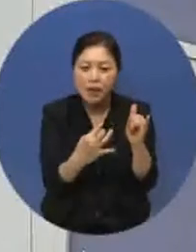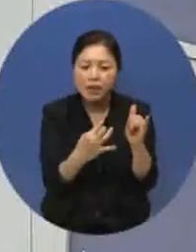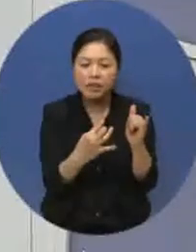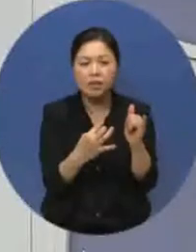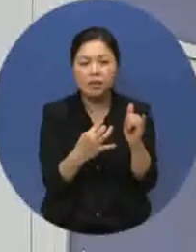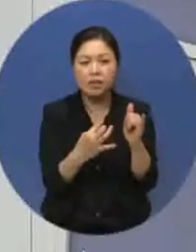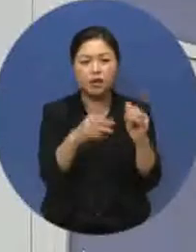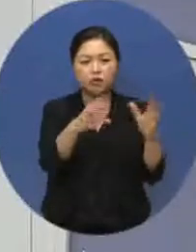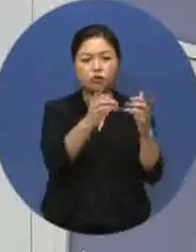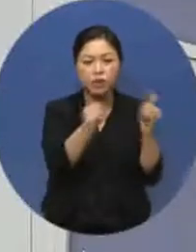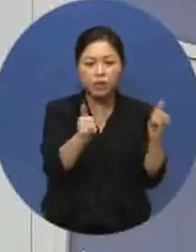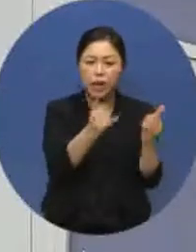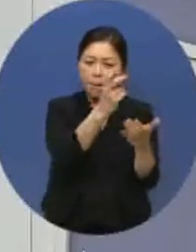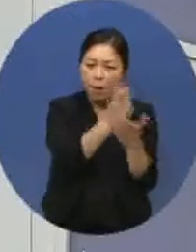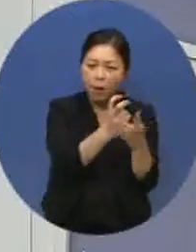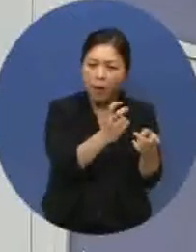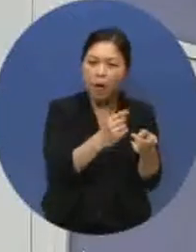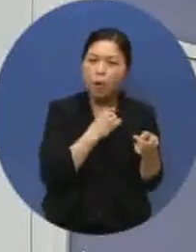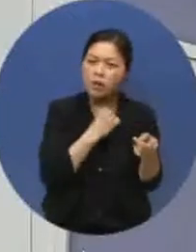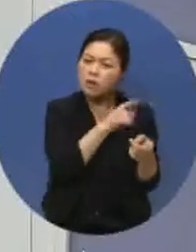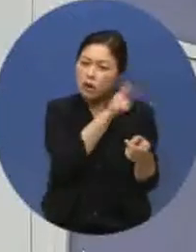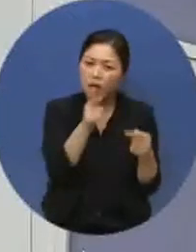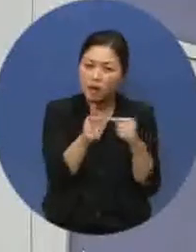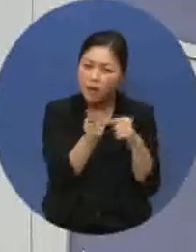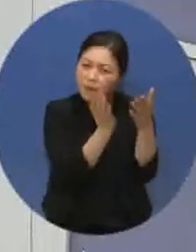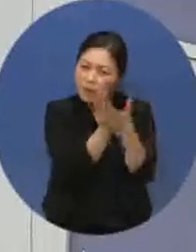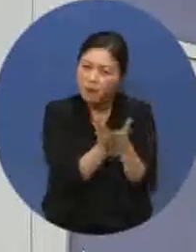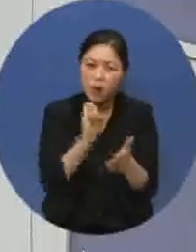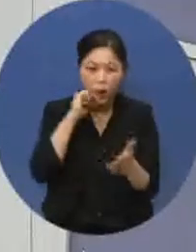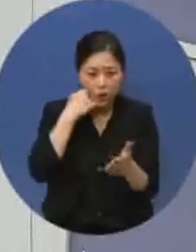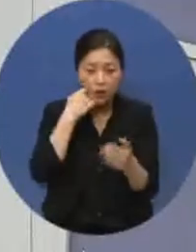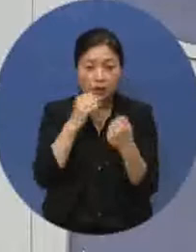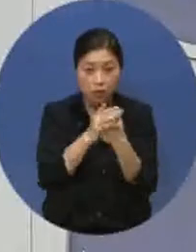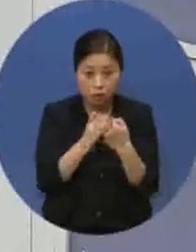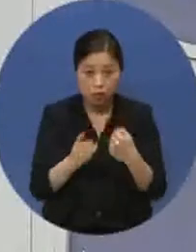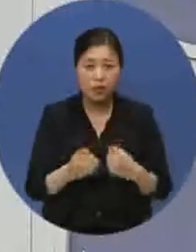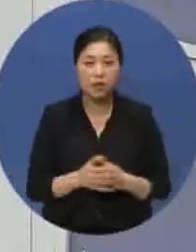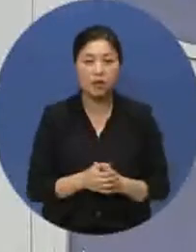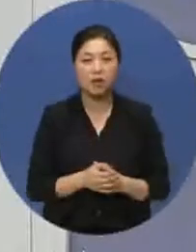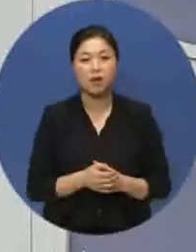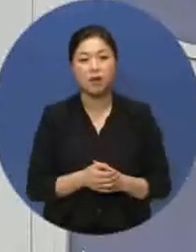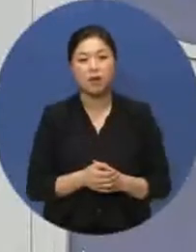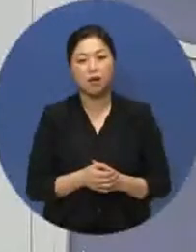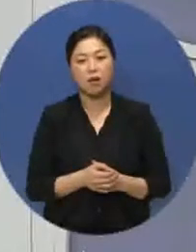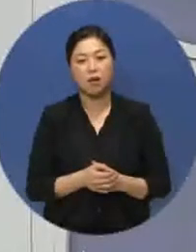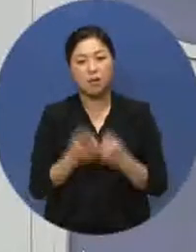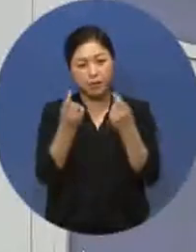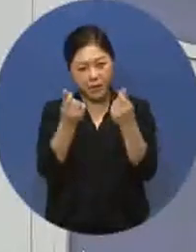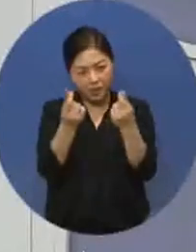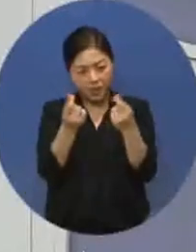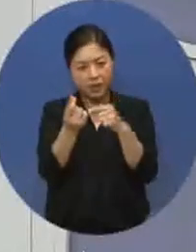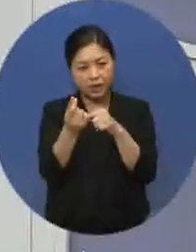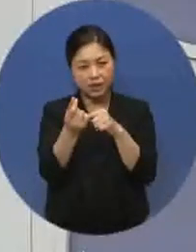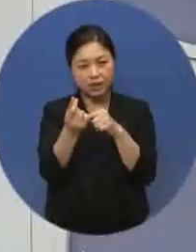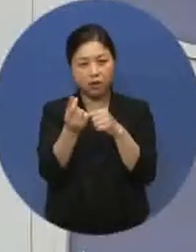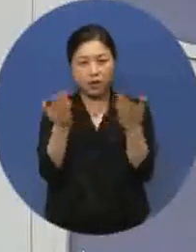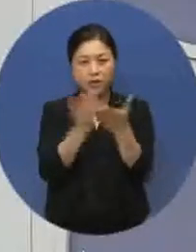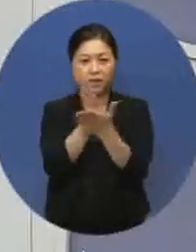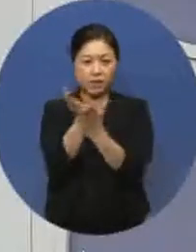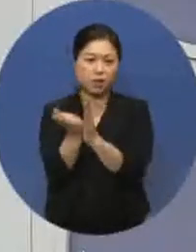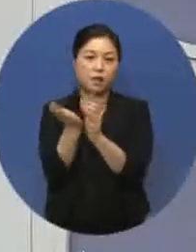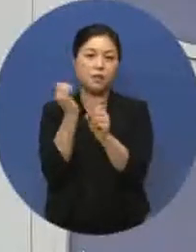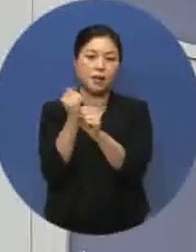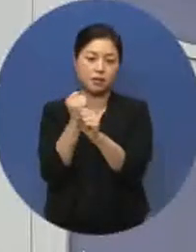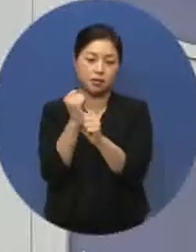국민의 법률적 수요를 충족할 수 없으니까 이제 유사 직역이라는 걸 만들어서 변호사가 할 수 있음에도 불구하고